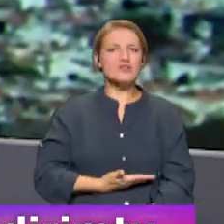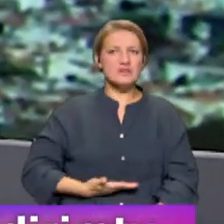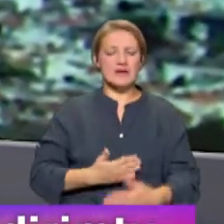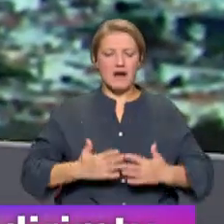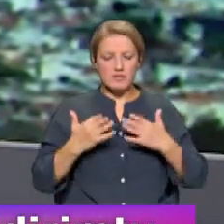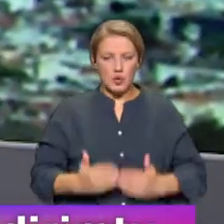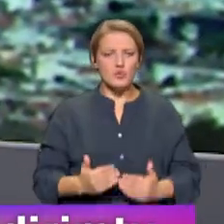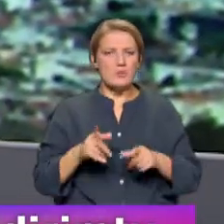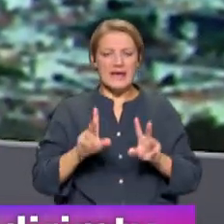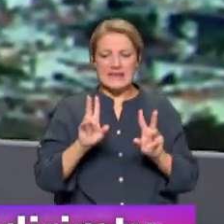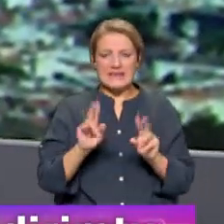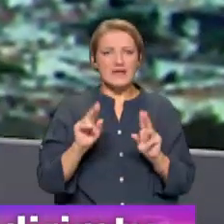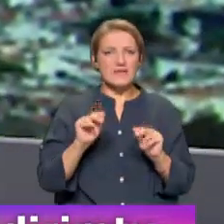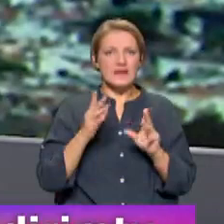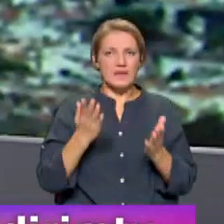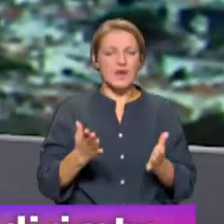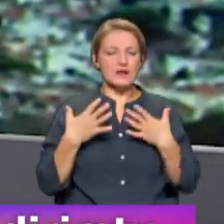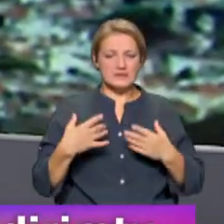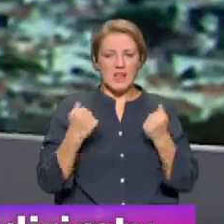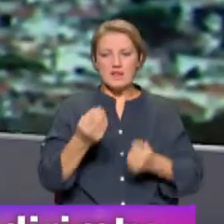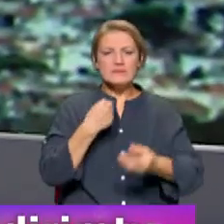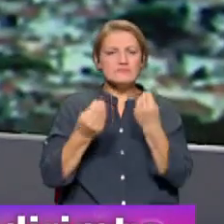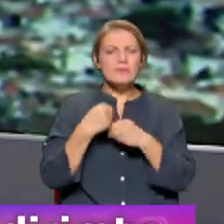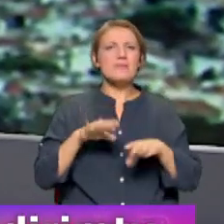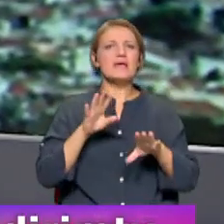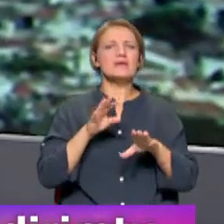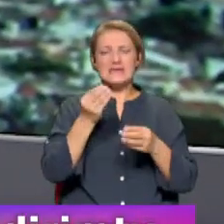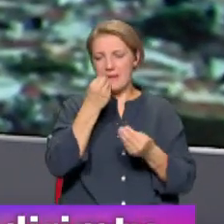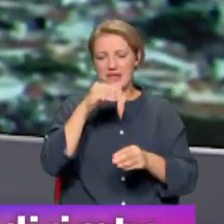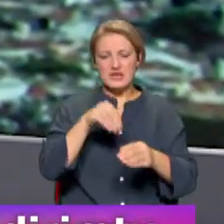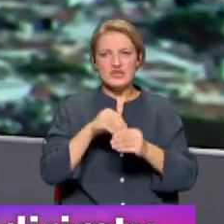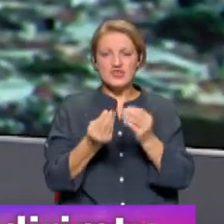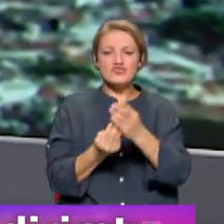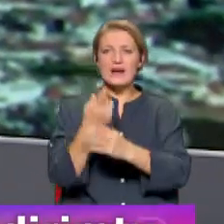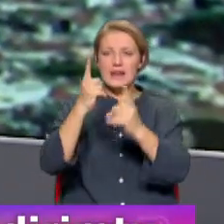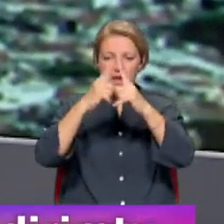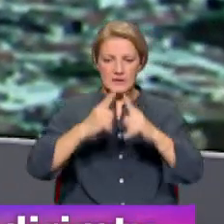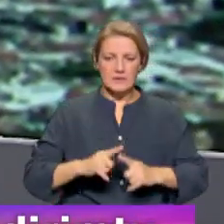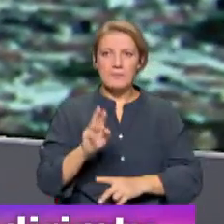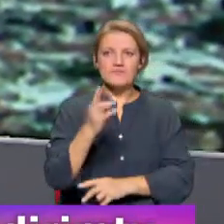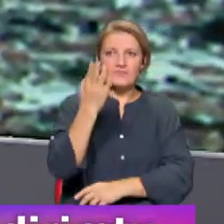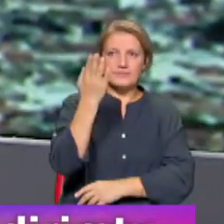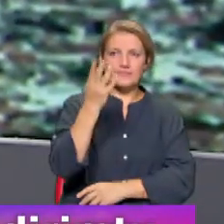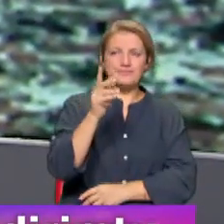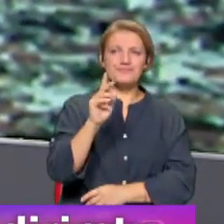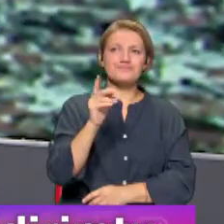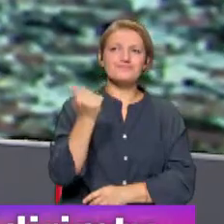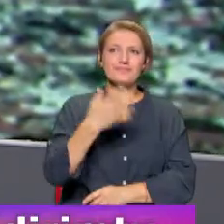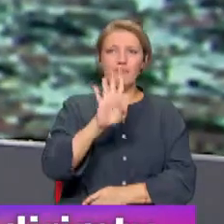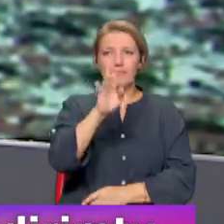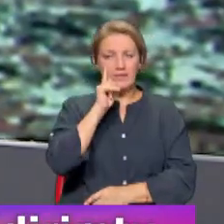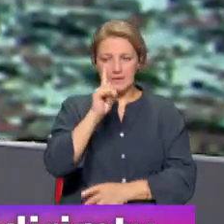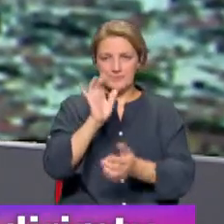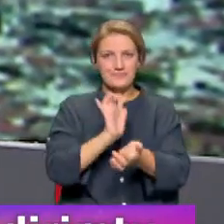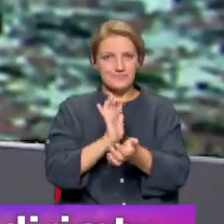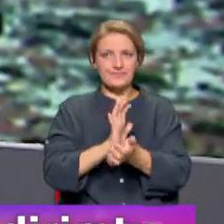karın doyurma yeterli yeteri kadar sağlıklı beslenebilmek için çıkartılan bir rakam Eğer 4 kişilik